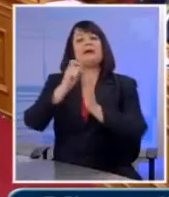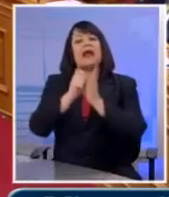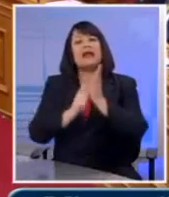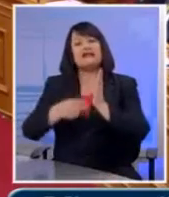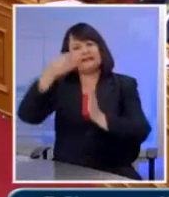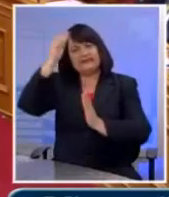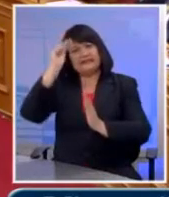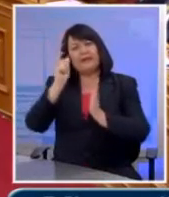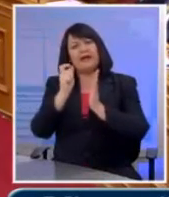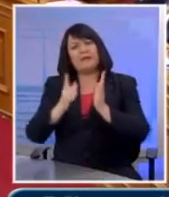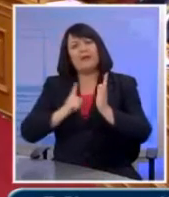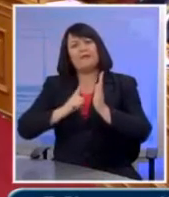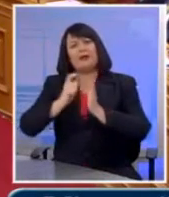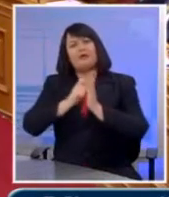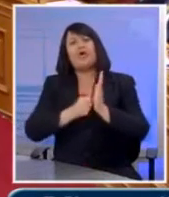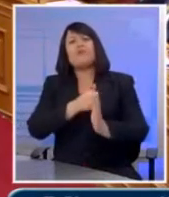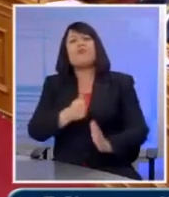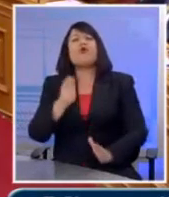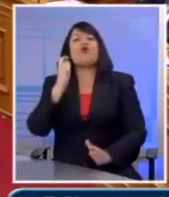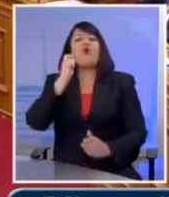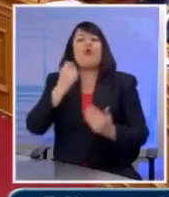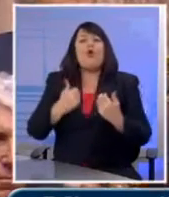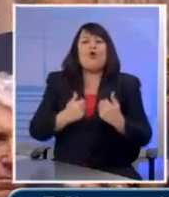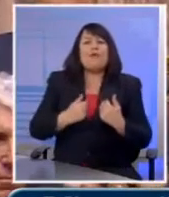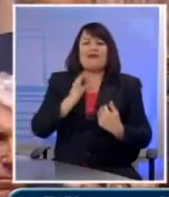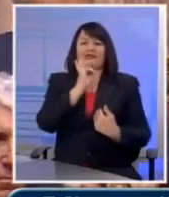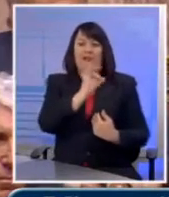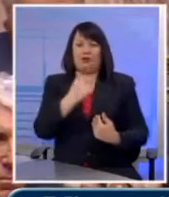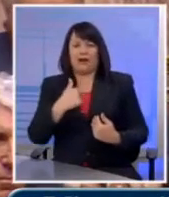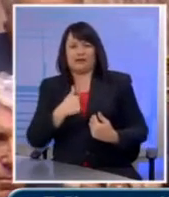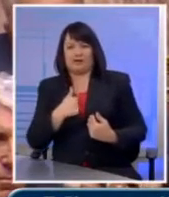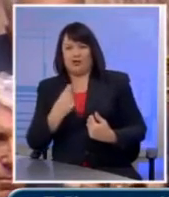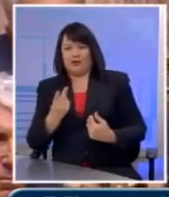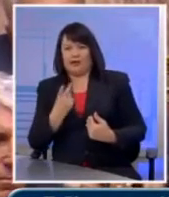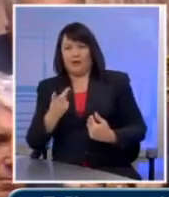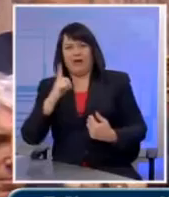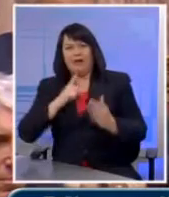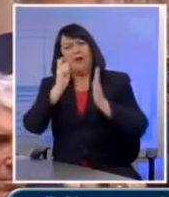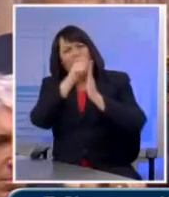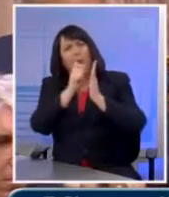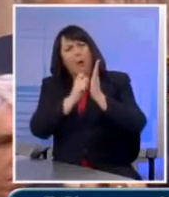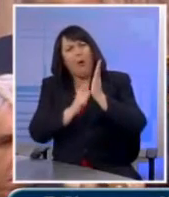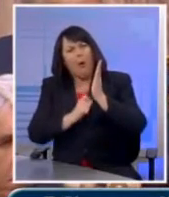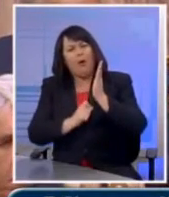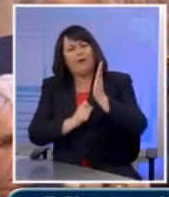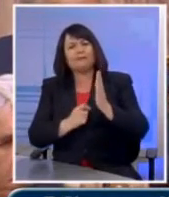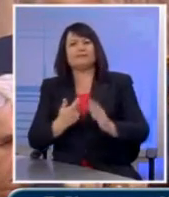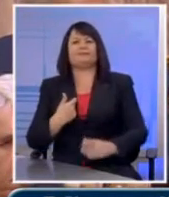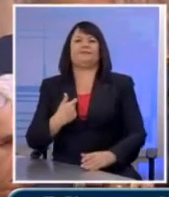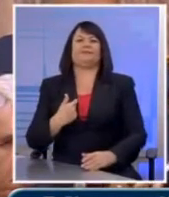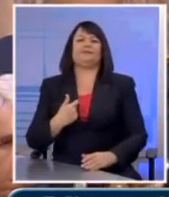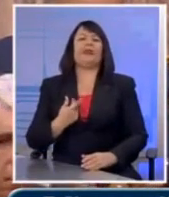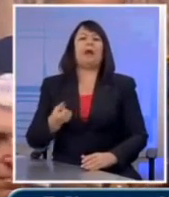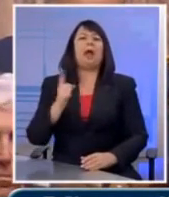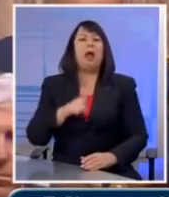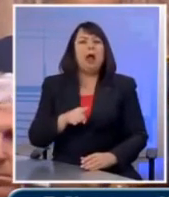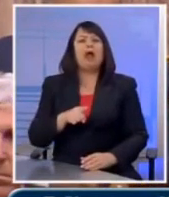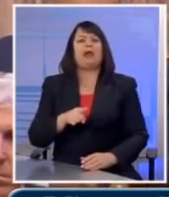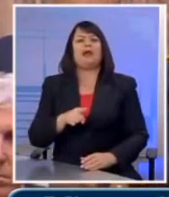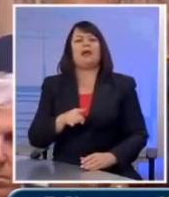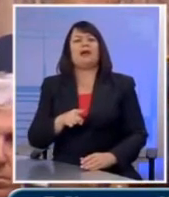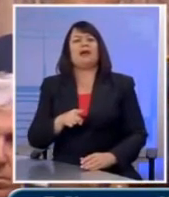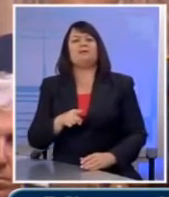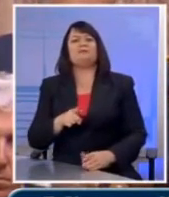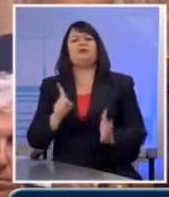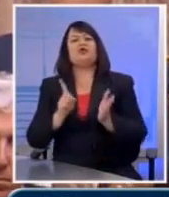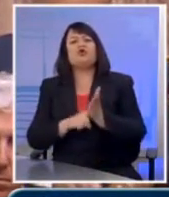Και τελικά τα μόνο ονόματα που άκουσε ήταν το δικό μου και του Φλαμπουράρη. Τα άλλα ήταν νομοθετήματα που ευνοήσαμε